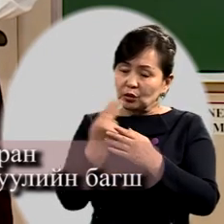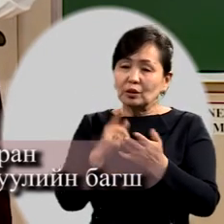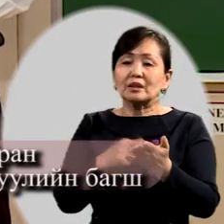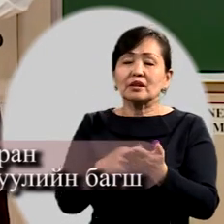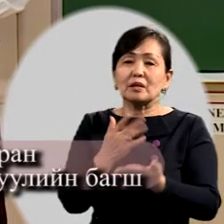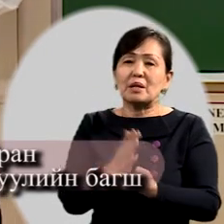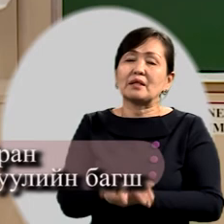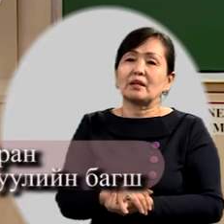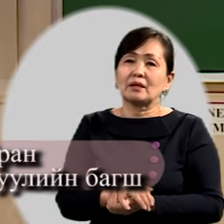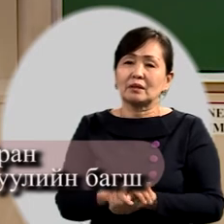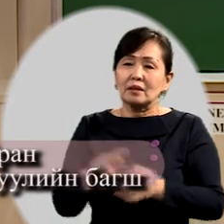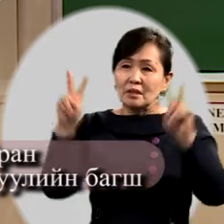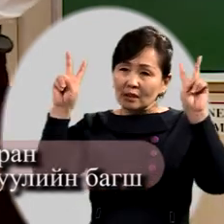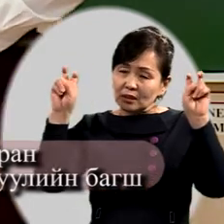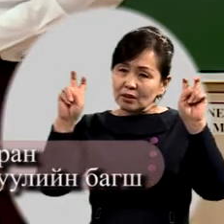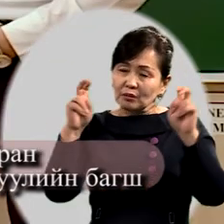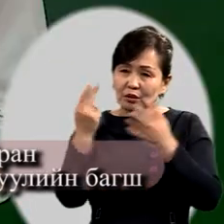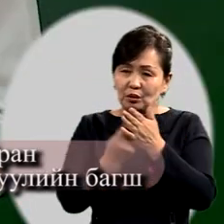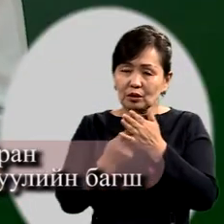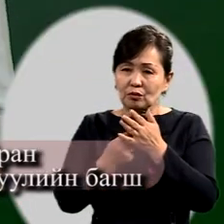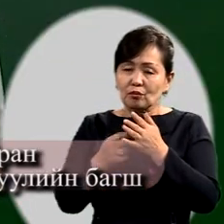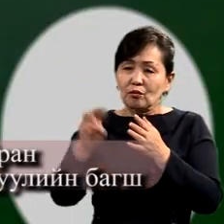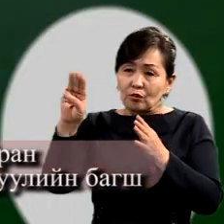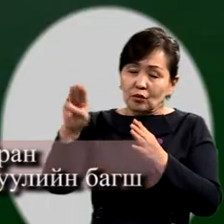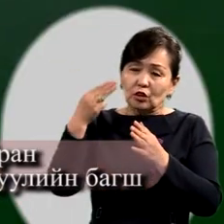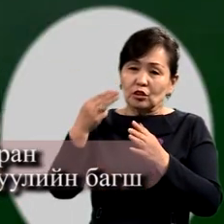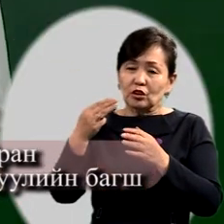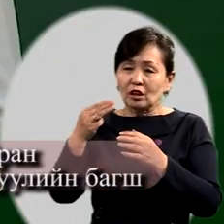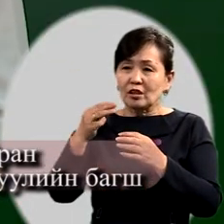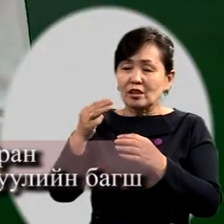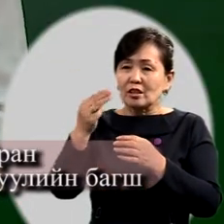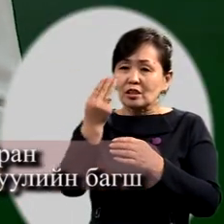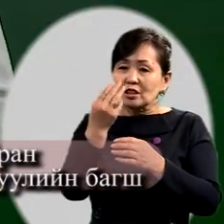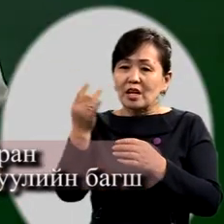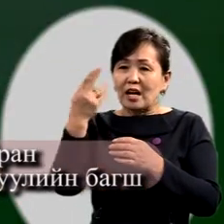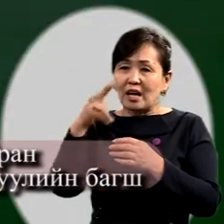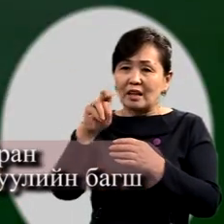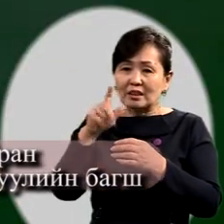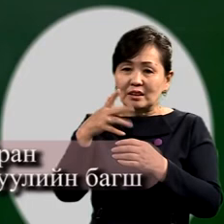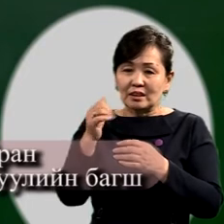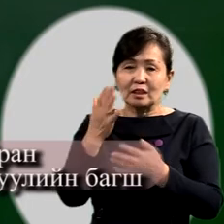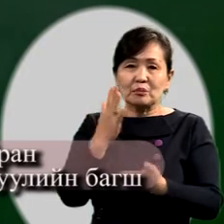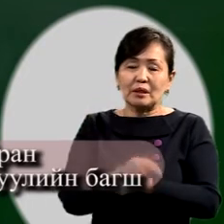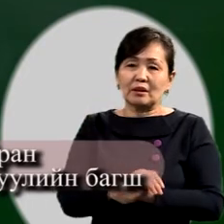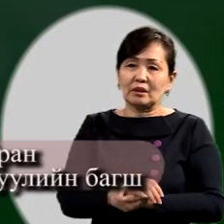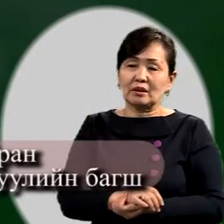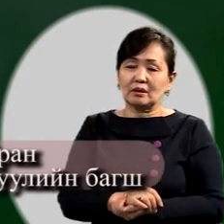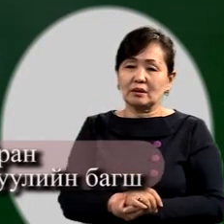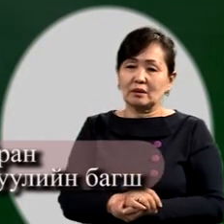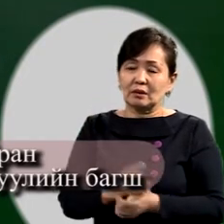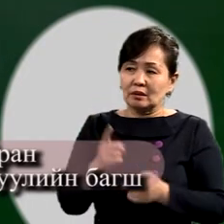керек. Тақырыптық суреттің негізгі талаптары да болады. Қандай талаптар барын атап